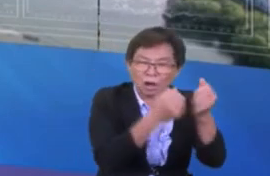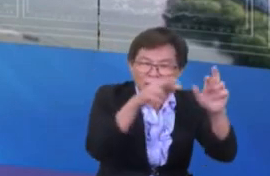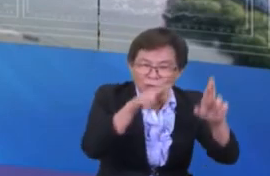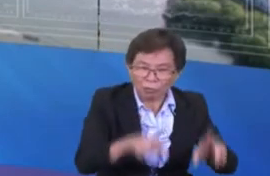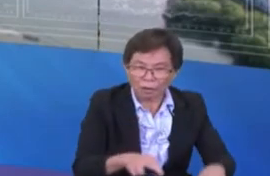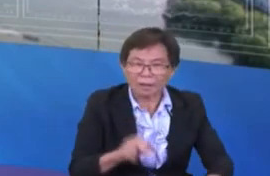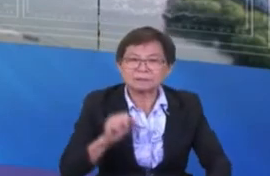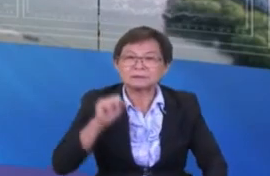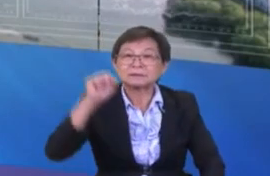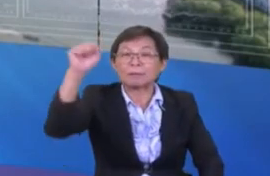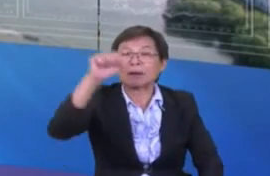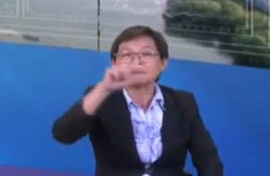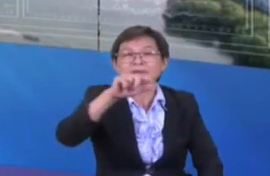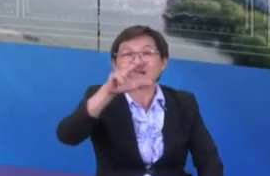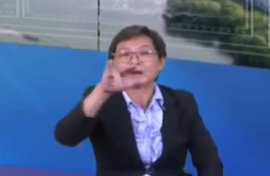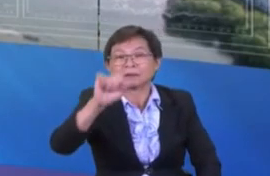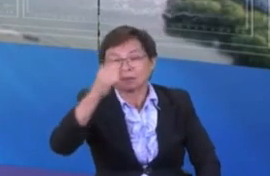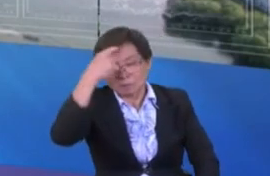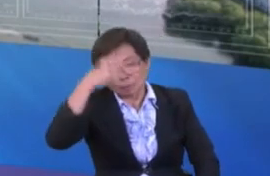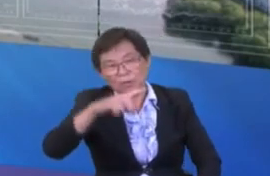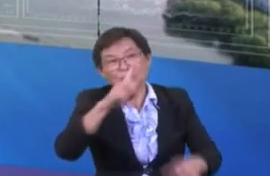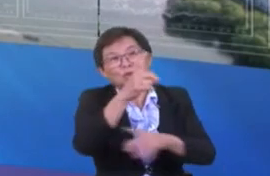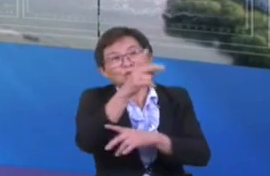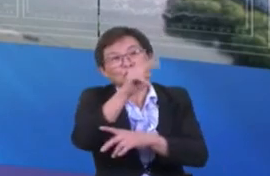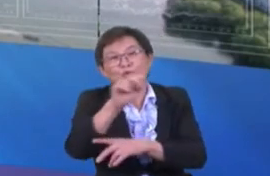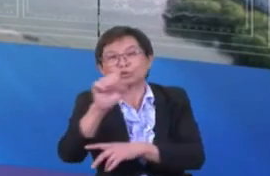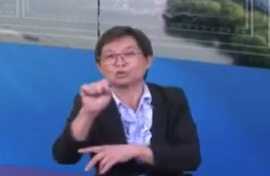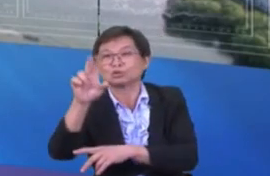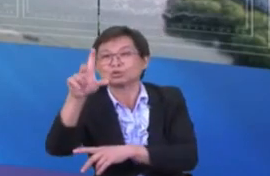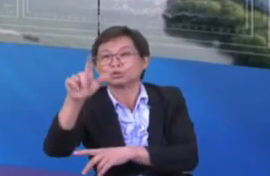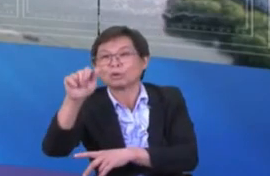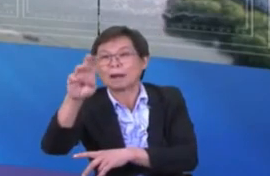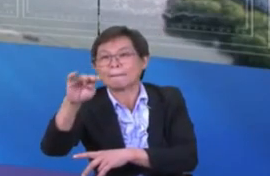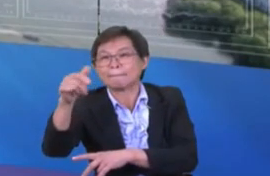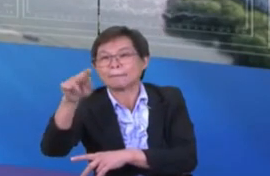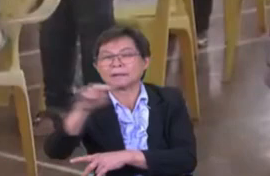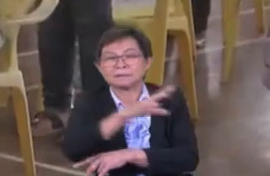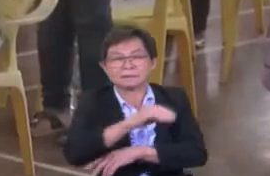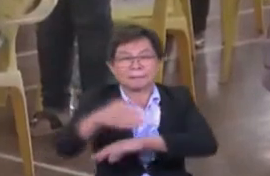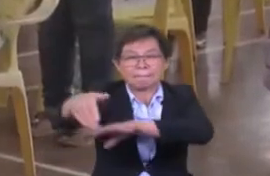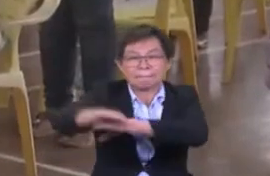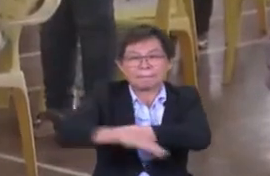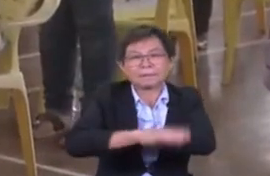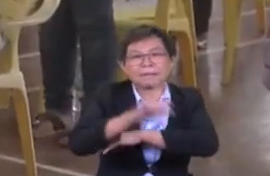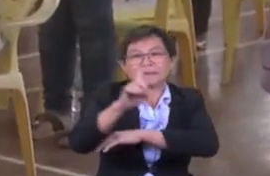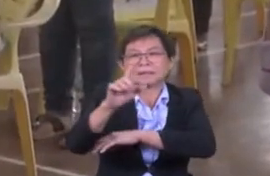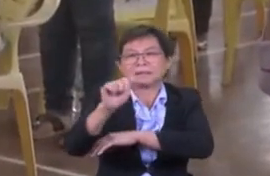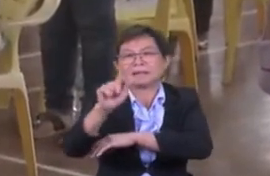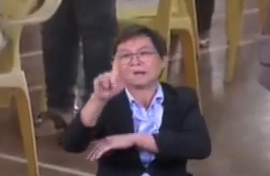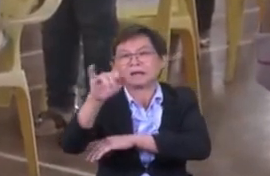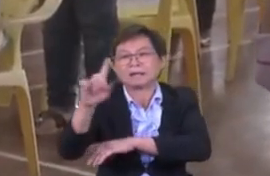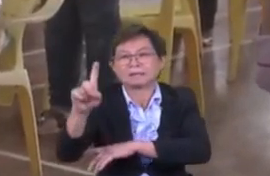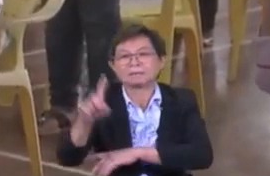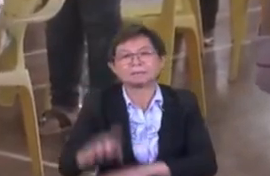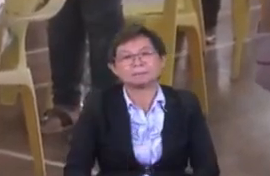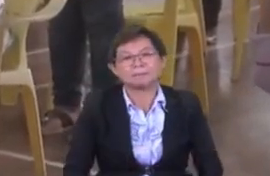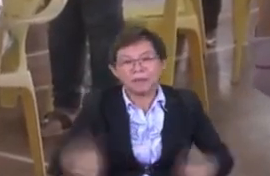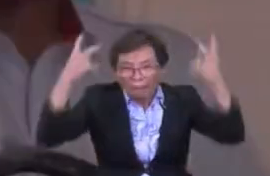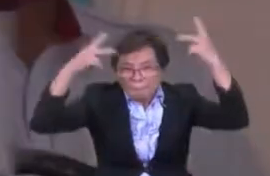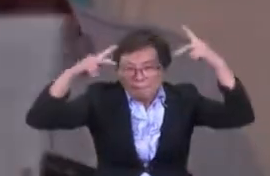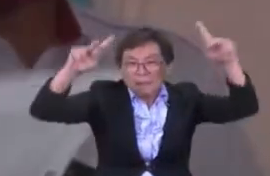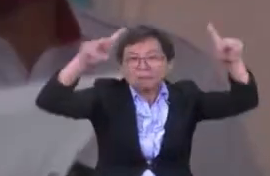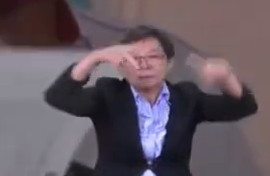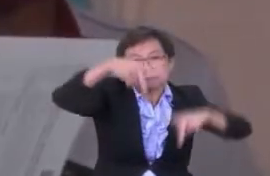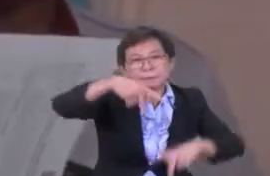Sabah jrs bagi kau santun sulaman dan pantai dari Hai presiden